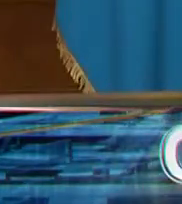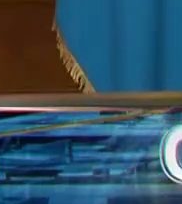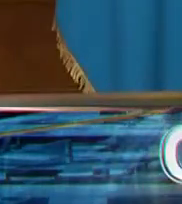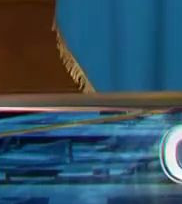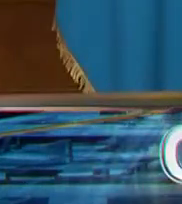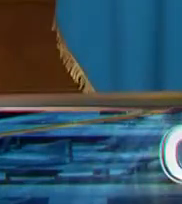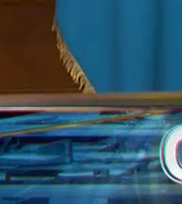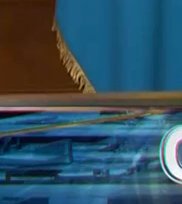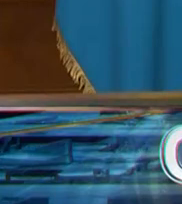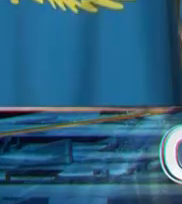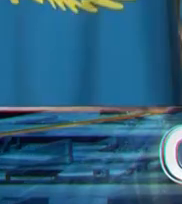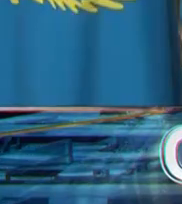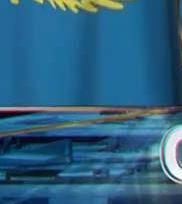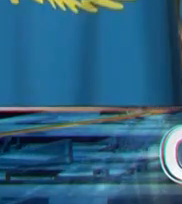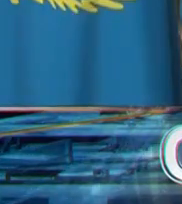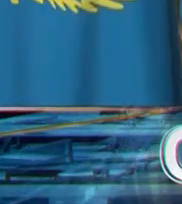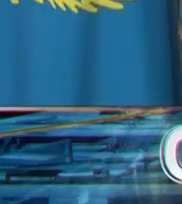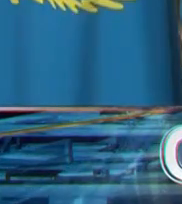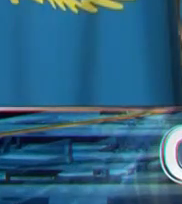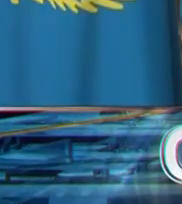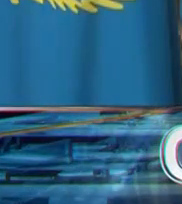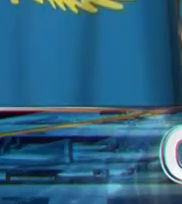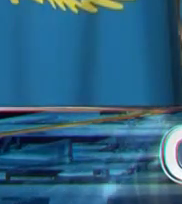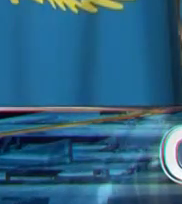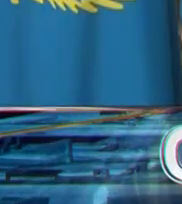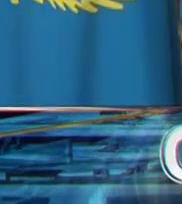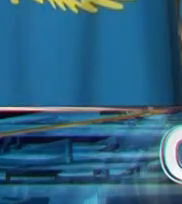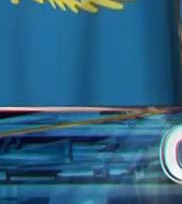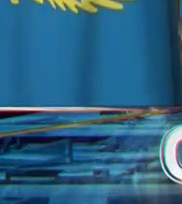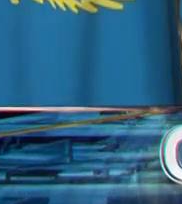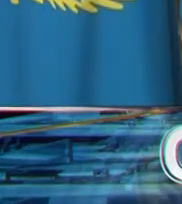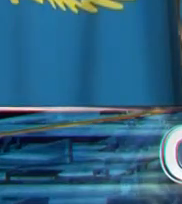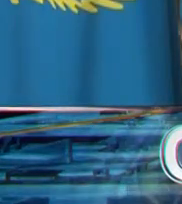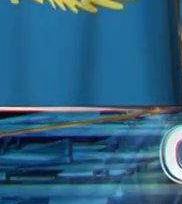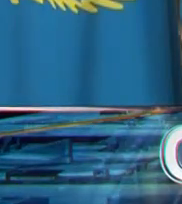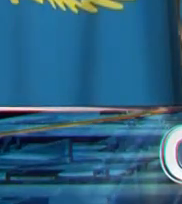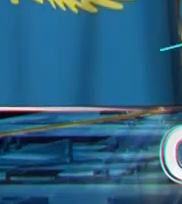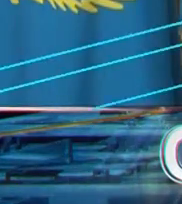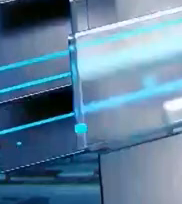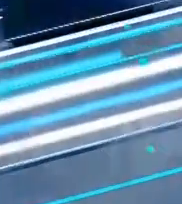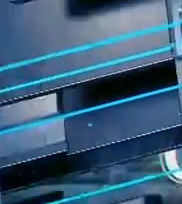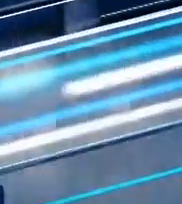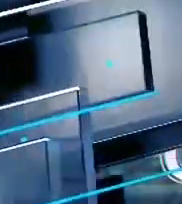Устремление в будущее. Лидер нации поздравил казахстанцев с наступающим Днем независимости.